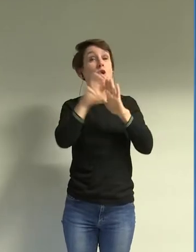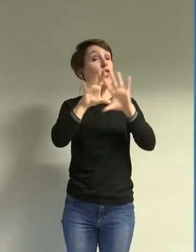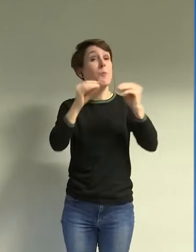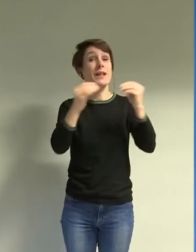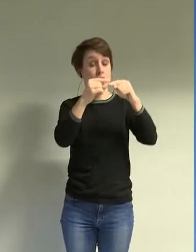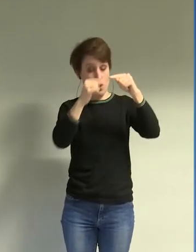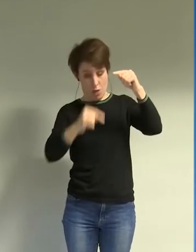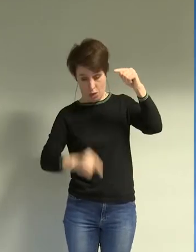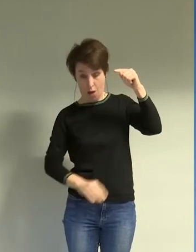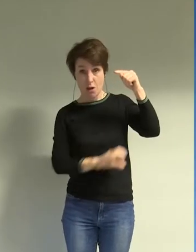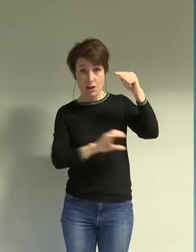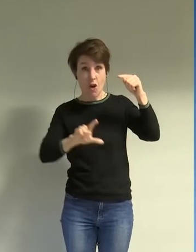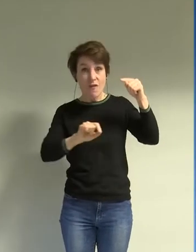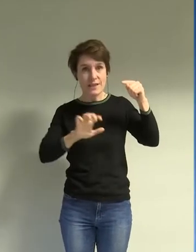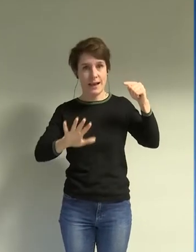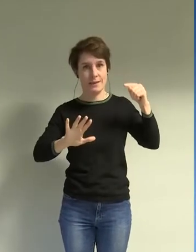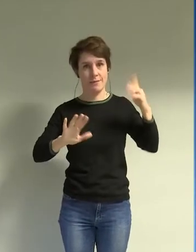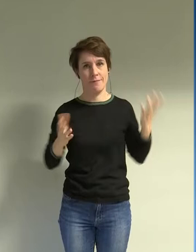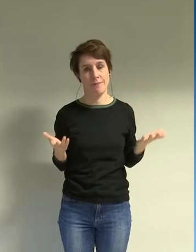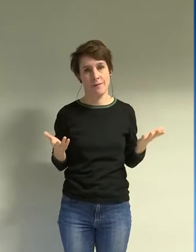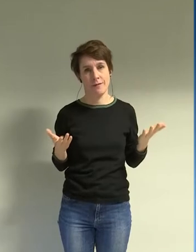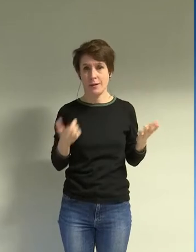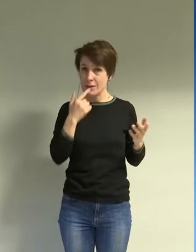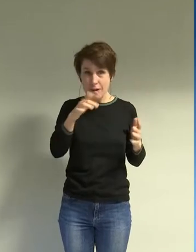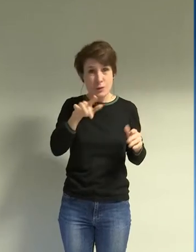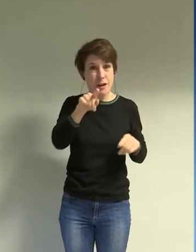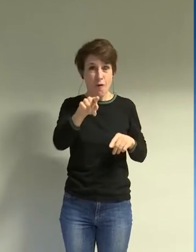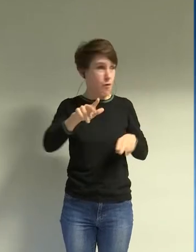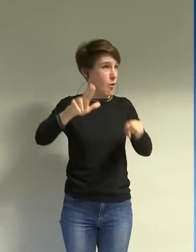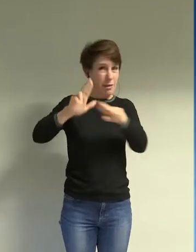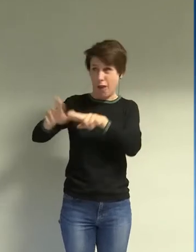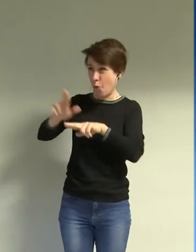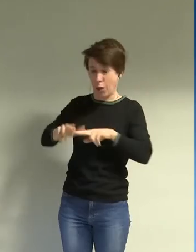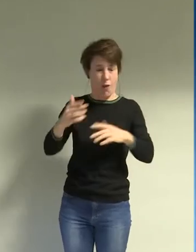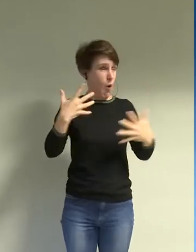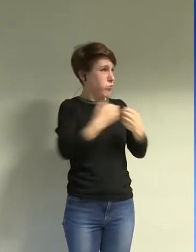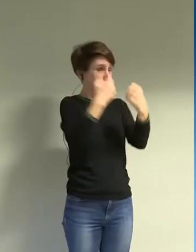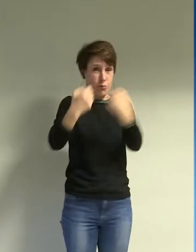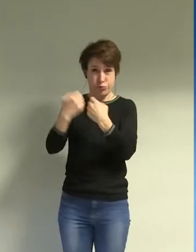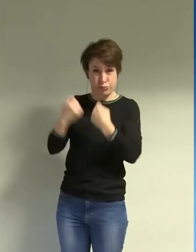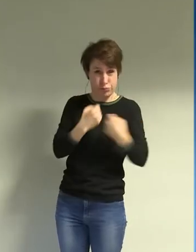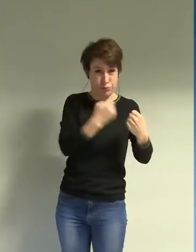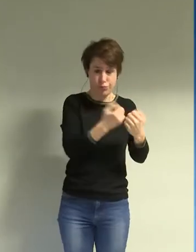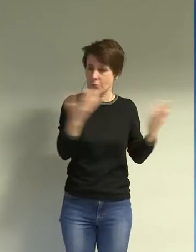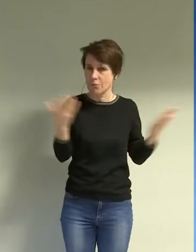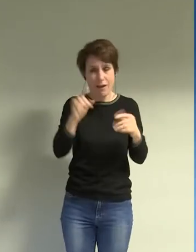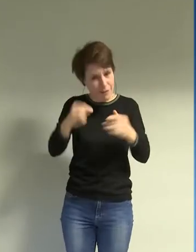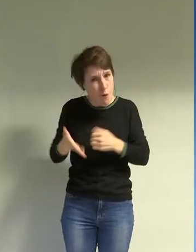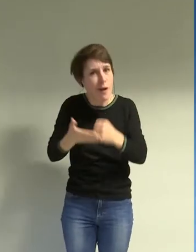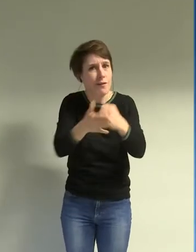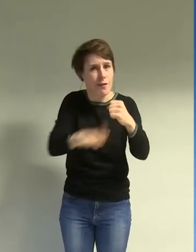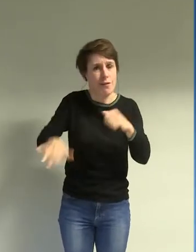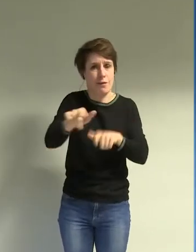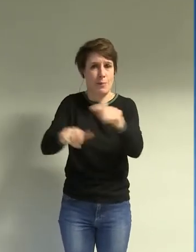que tout tout ce que vous mettez en difficulté par vos travaux non coordonnées soient aidés le plan que vous avez pour